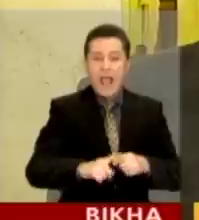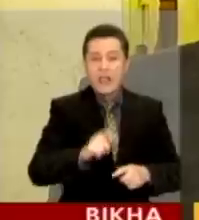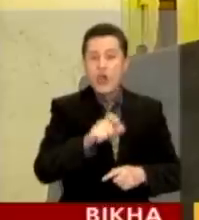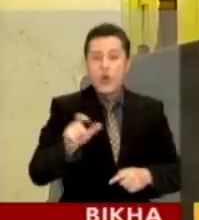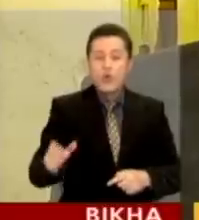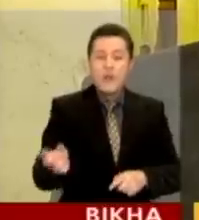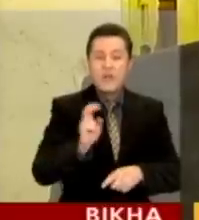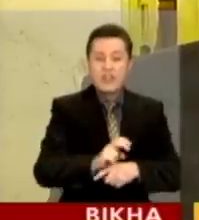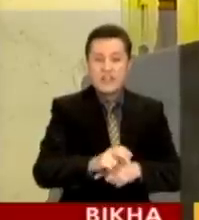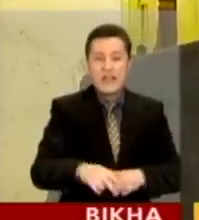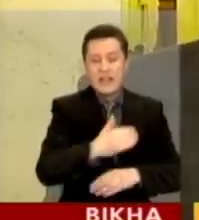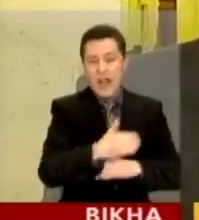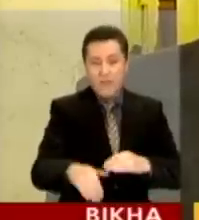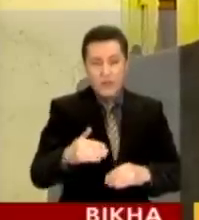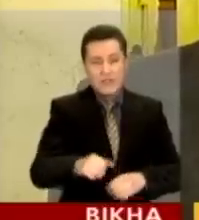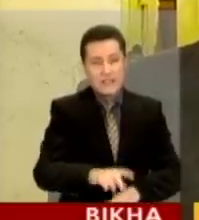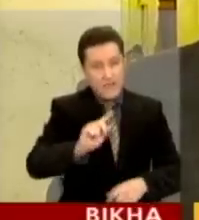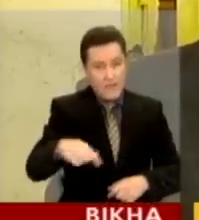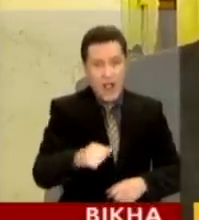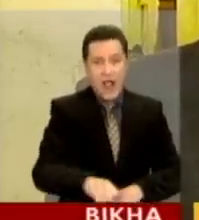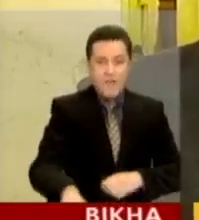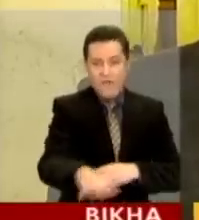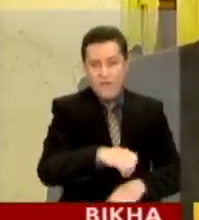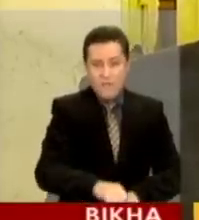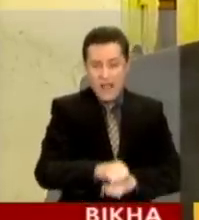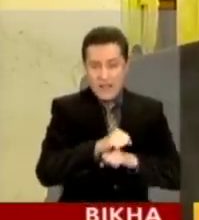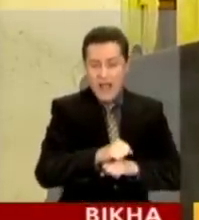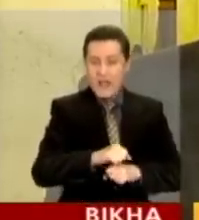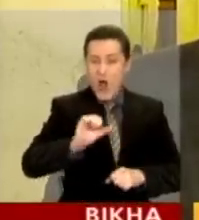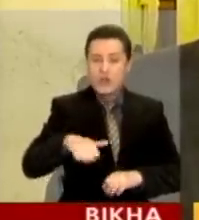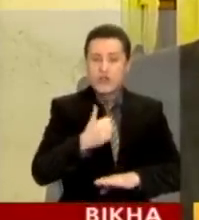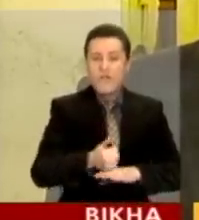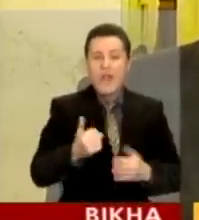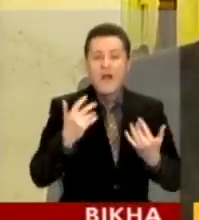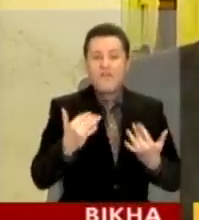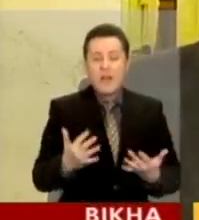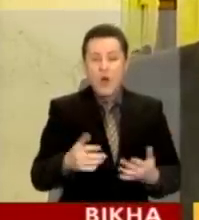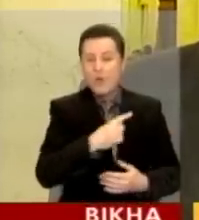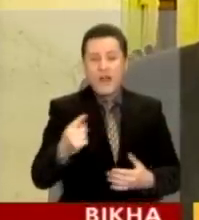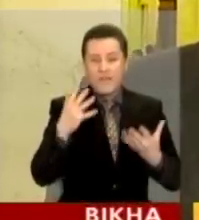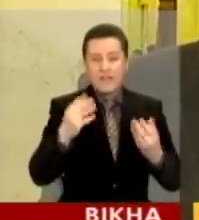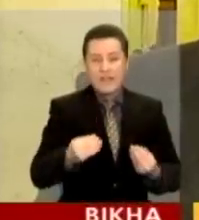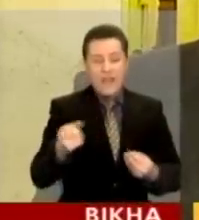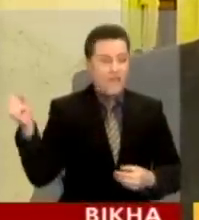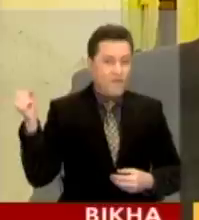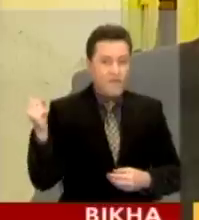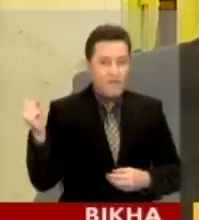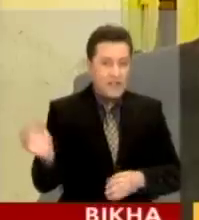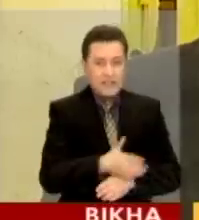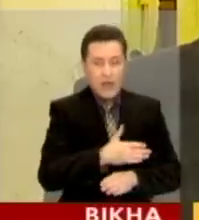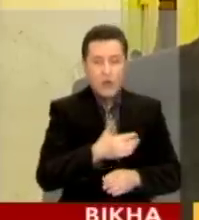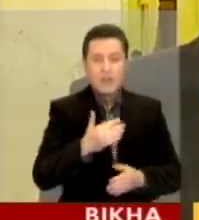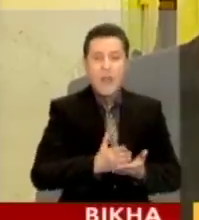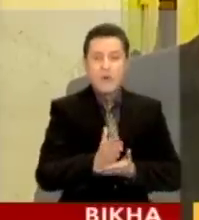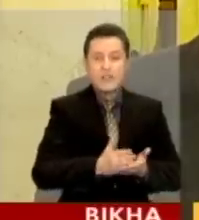і те чого вимагав Майдан зрештою основна вимога з перших днів Це була вимо га відсторонення від посади